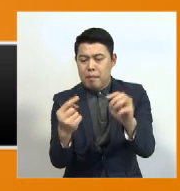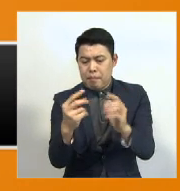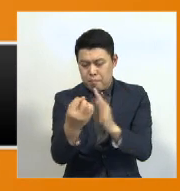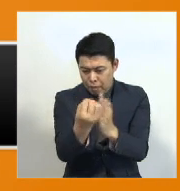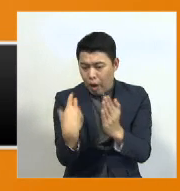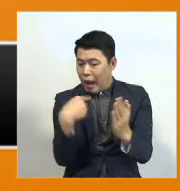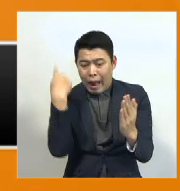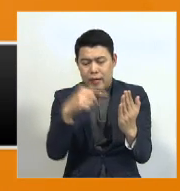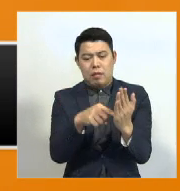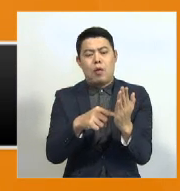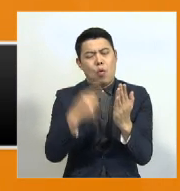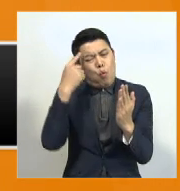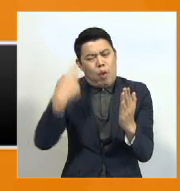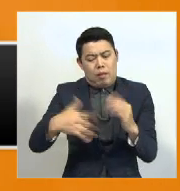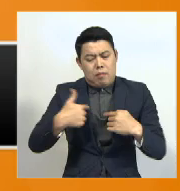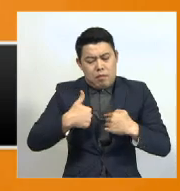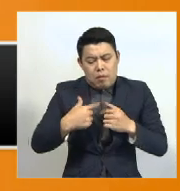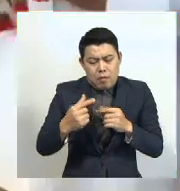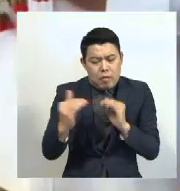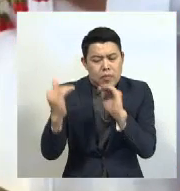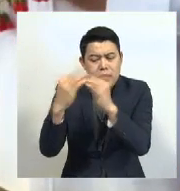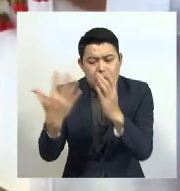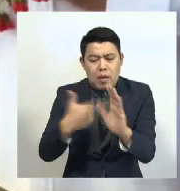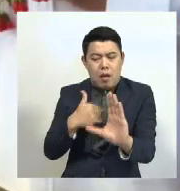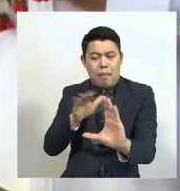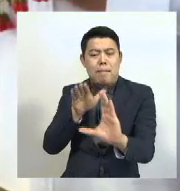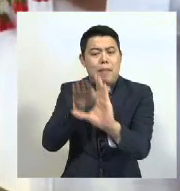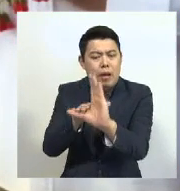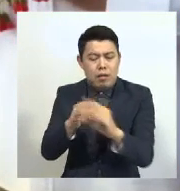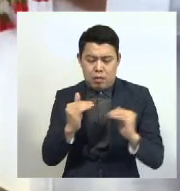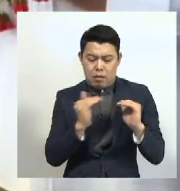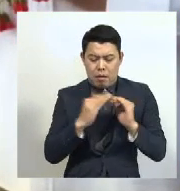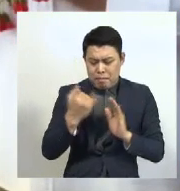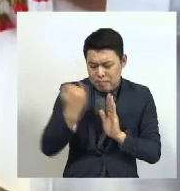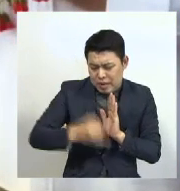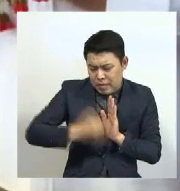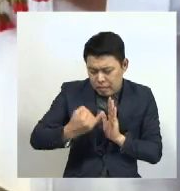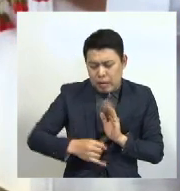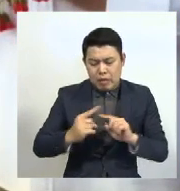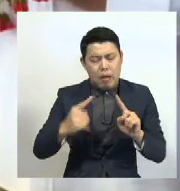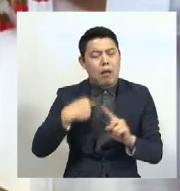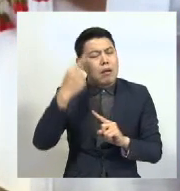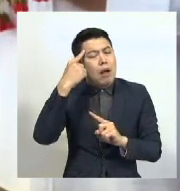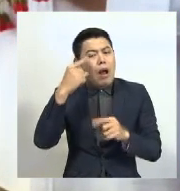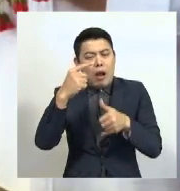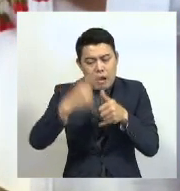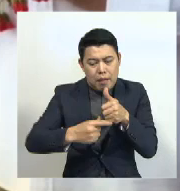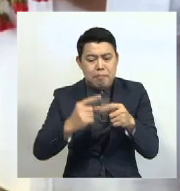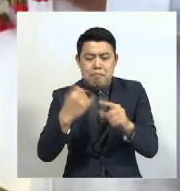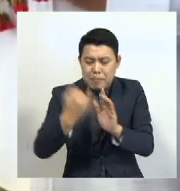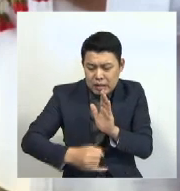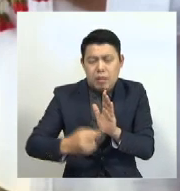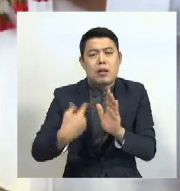าผู้ใดรู้อยู่แล้วว่าไม่มีสิทธิ์สมัครรับเลือกตั้งเนื่องจากขาดคุณสมบัติหรือมีลักษณะต้องห้